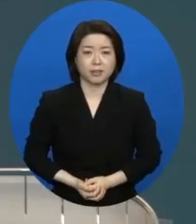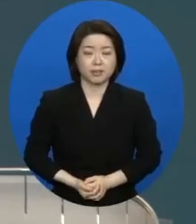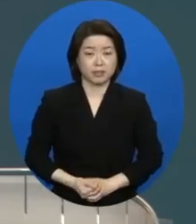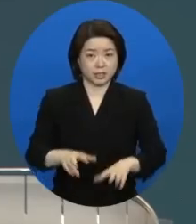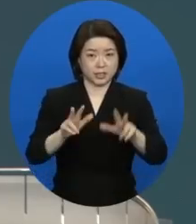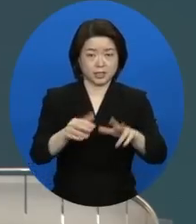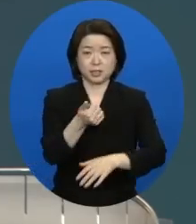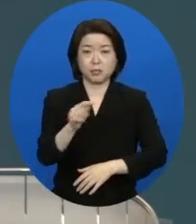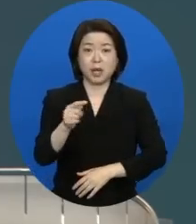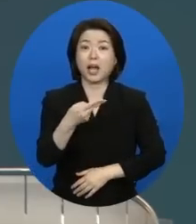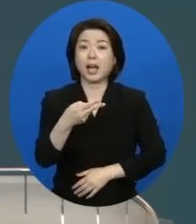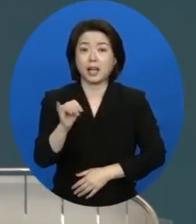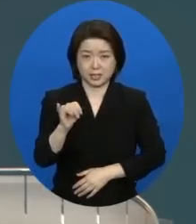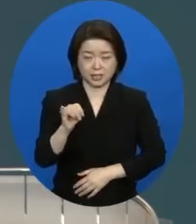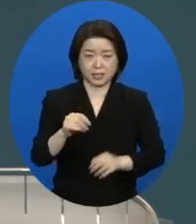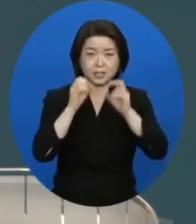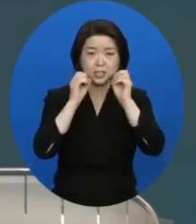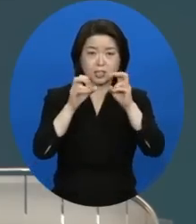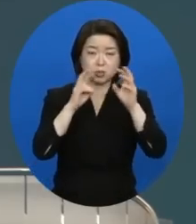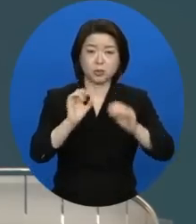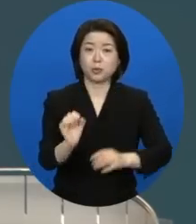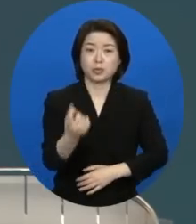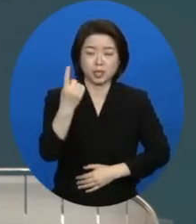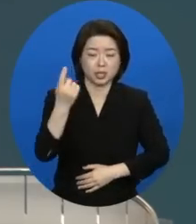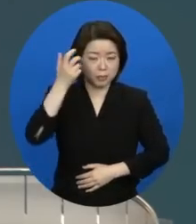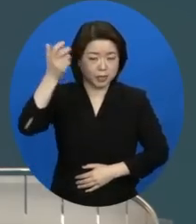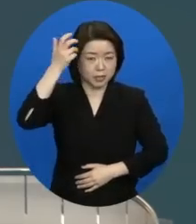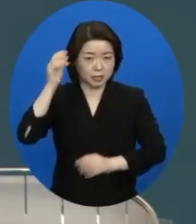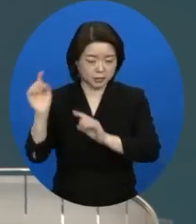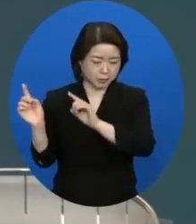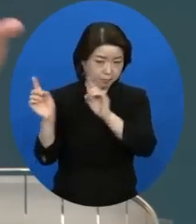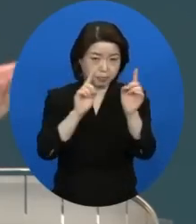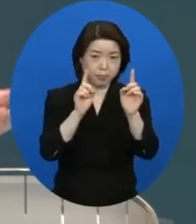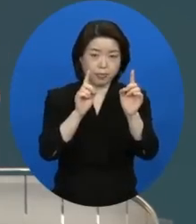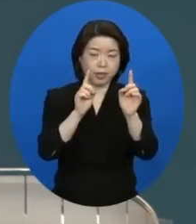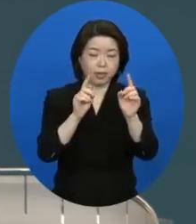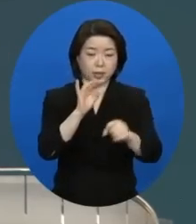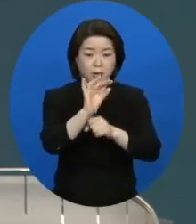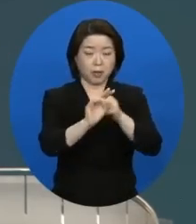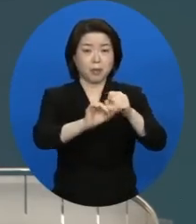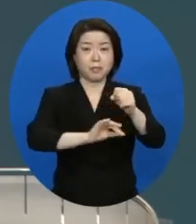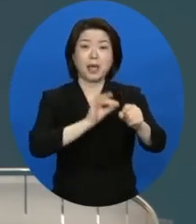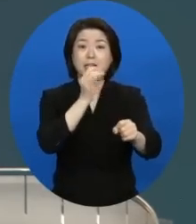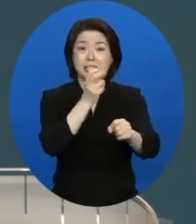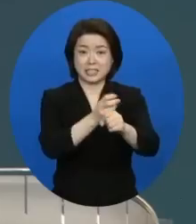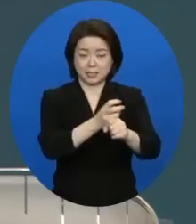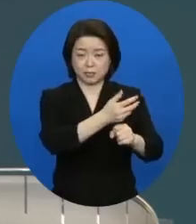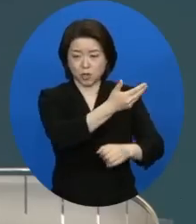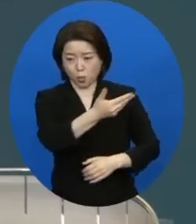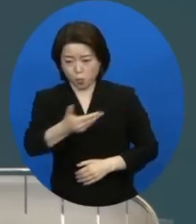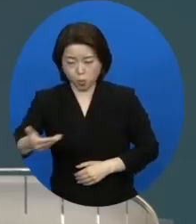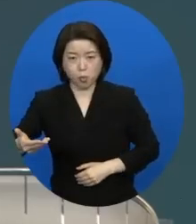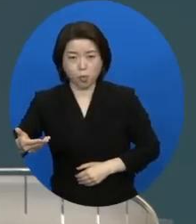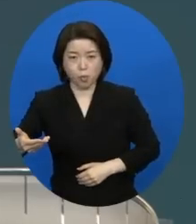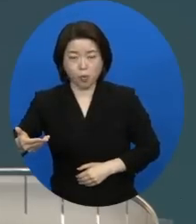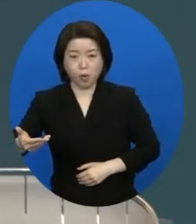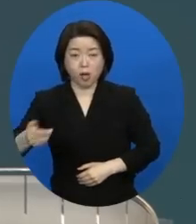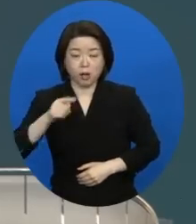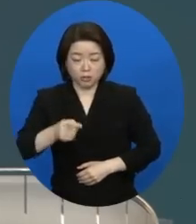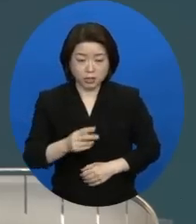지금 하디 선교사로 인한 영적 각성에 있은 지 120년이 지났어요. 20년